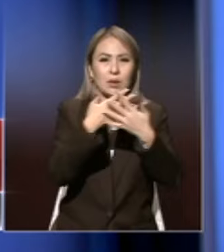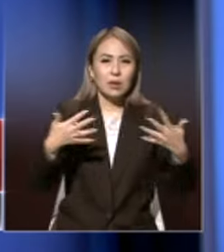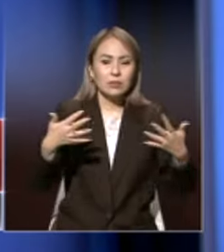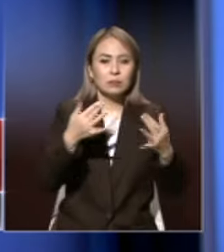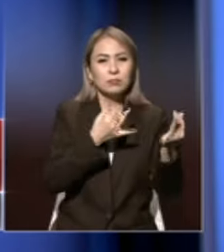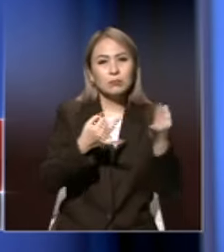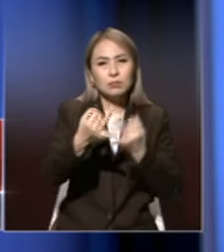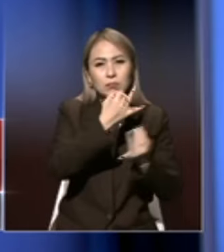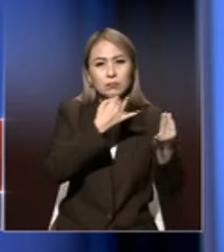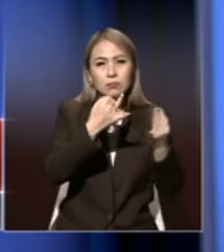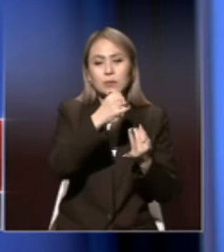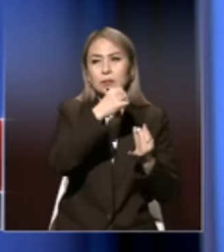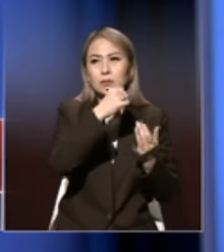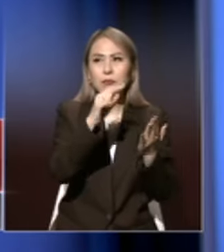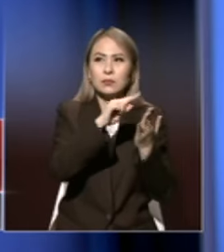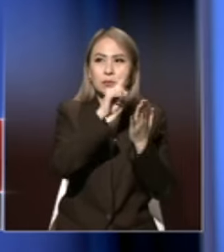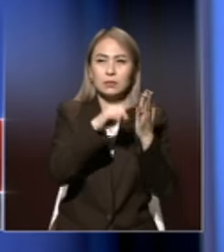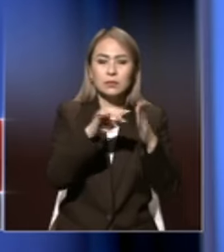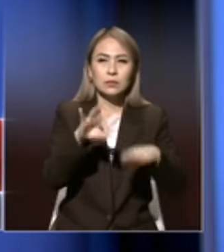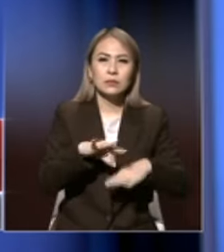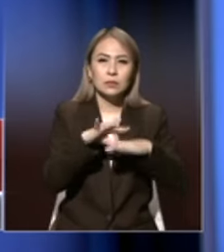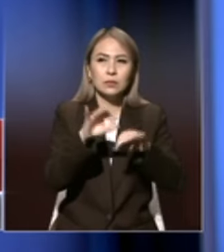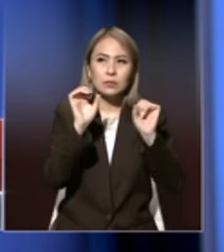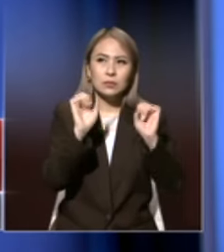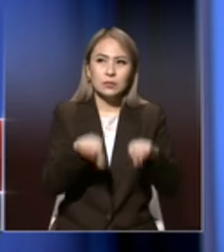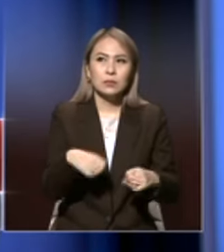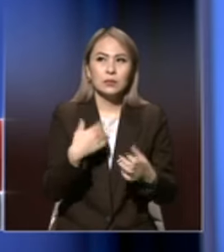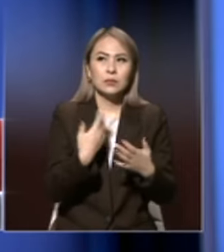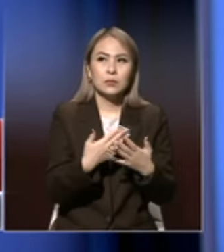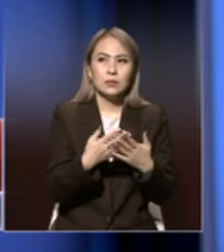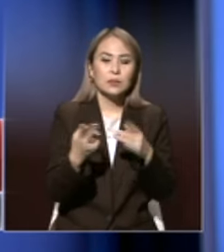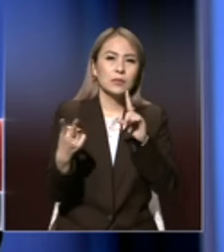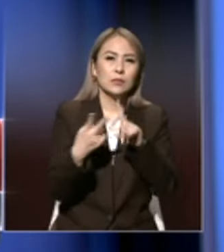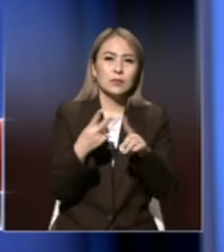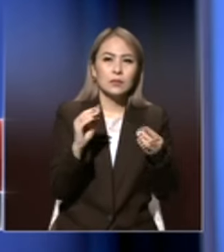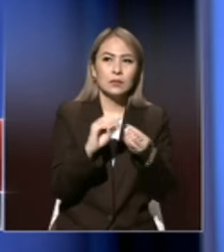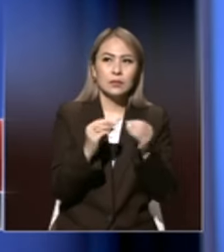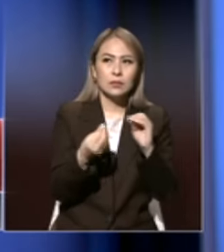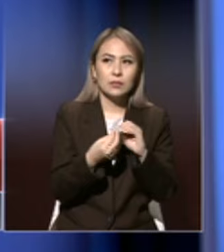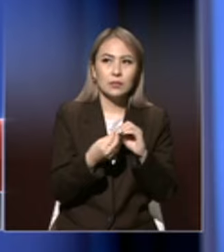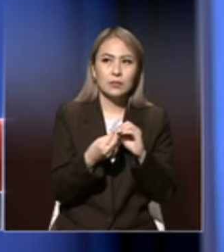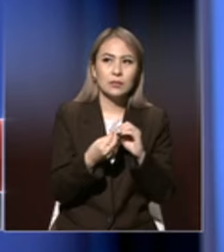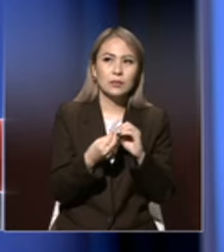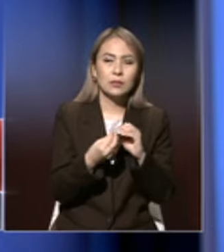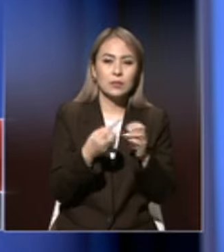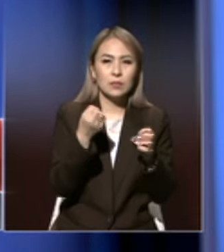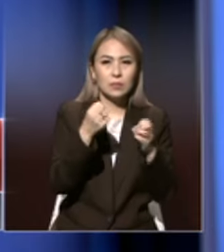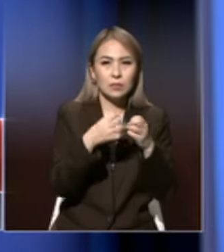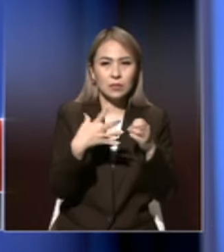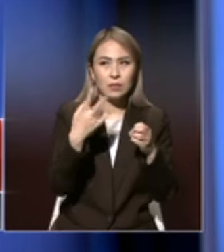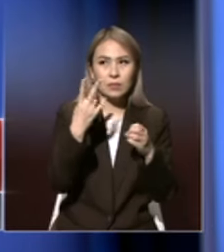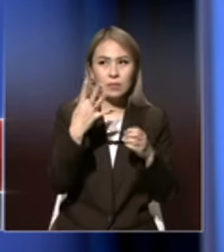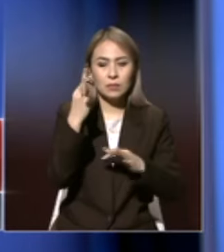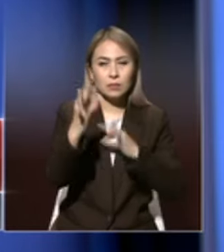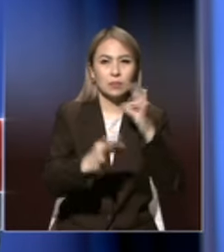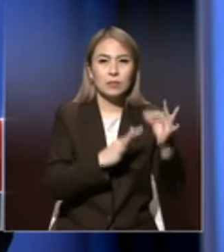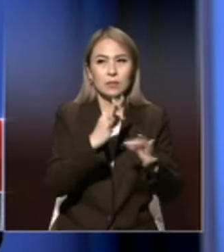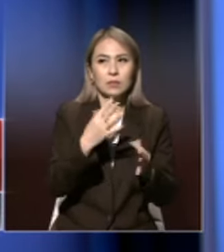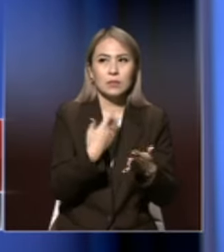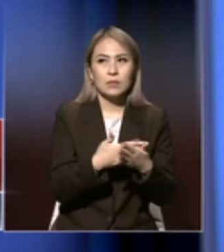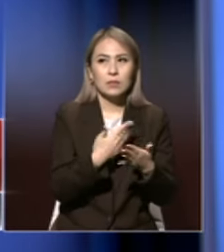әңгіме құрып мысалы айтуға болады осы нәрсені жүргізіп. Ол бір. Екіншісі мысалға егер де 15 суткаға 25 сутка қамалу деген